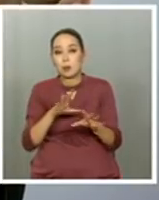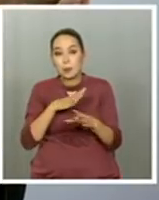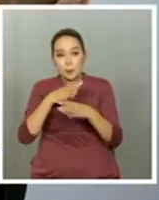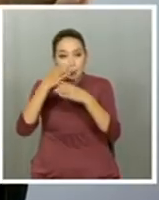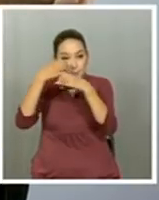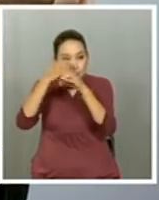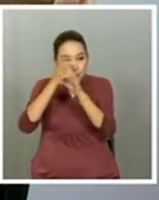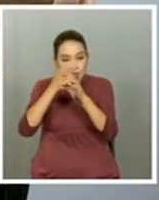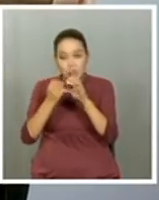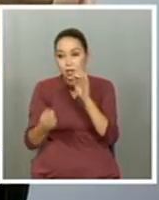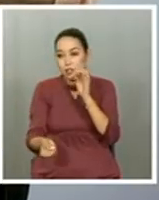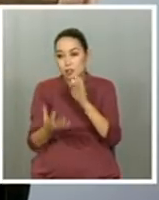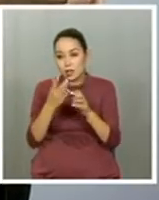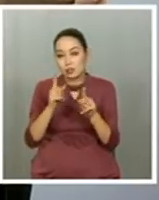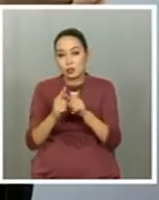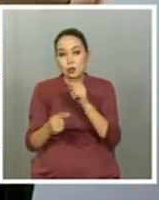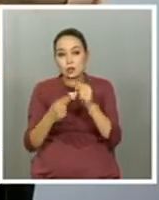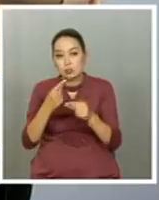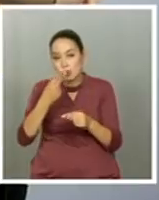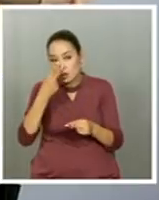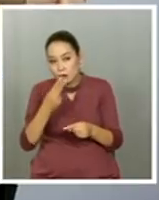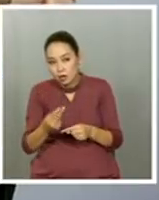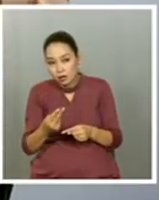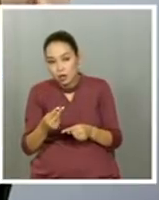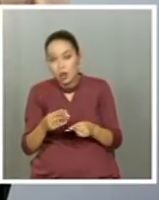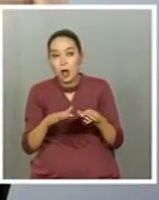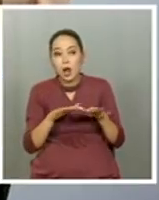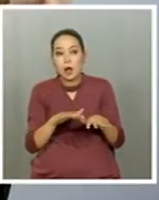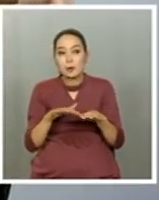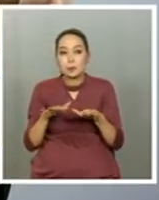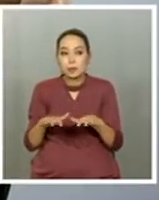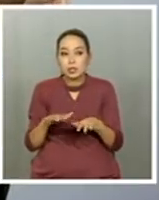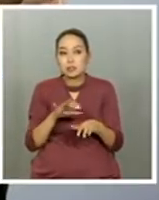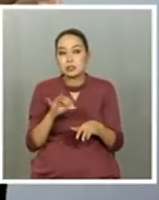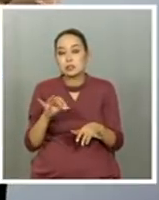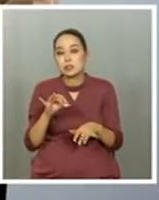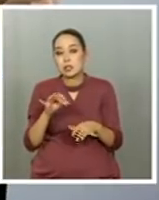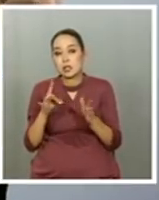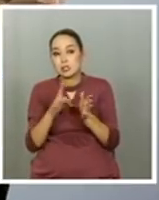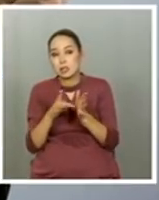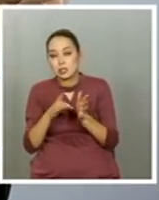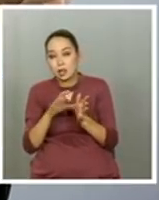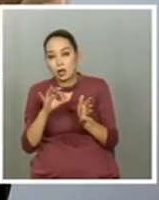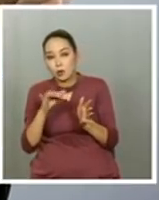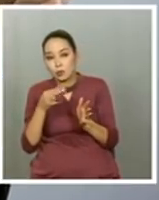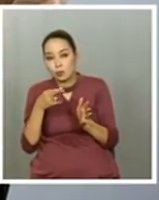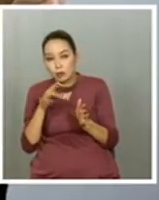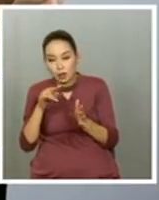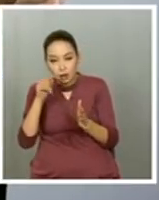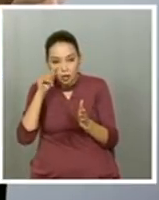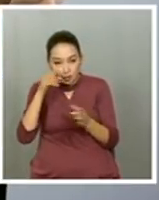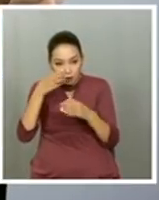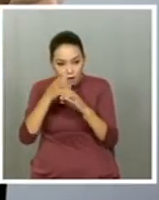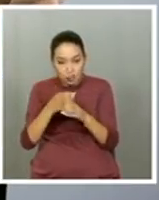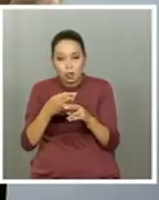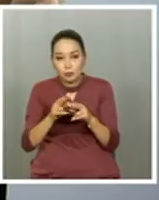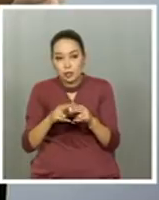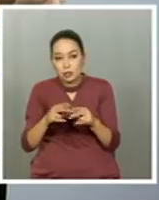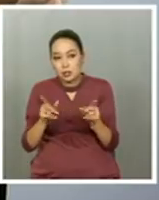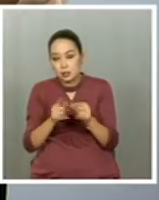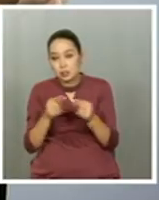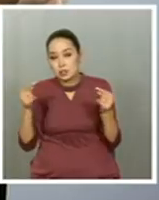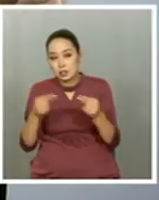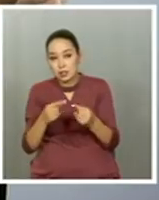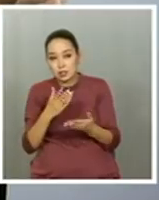жарық арқылы шағылысқан кезде объектив пен окулярдың екеуінің сәйкестігі бірінші орын алады.